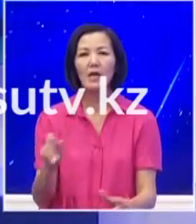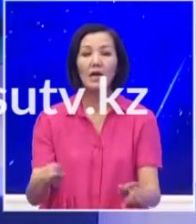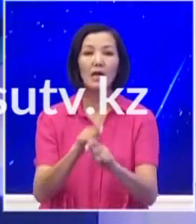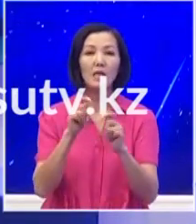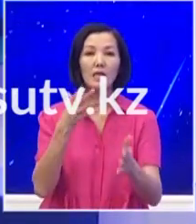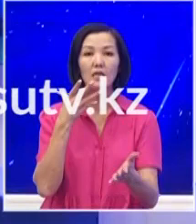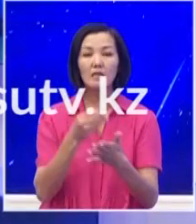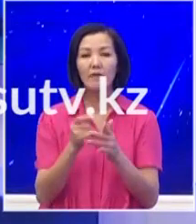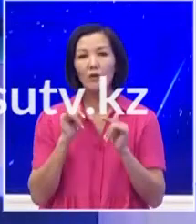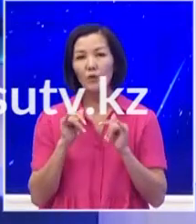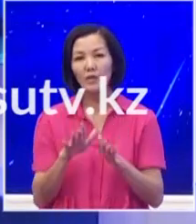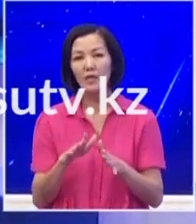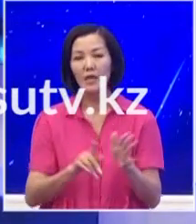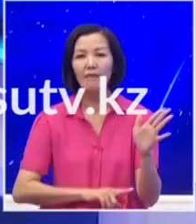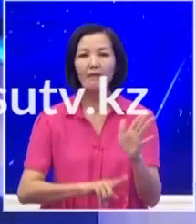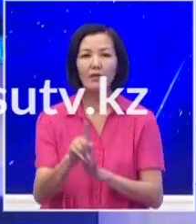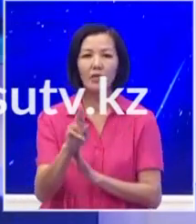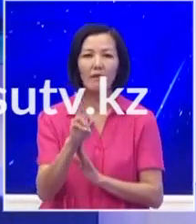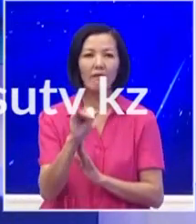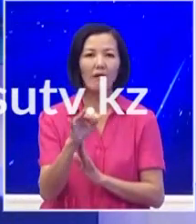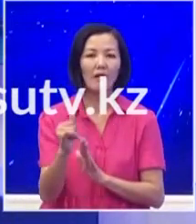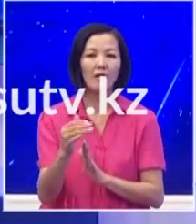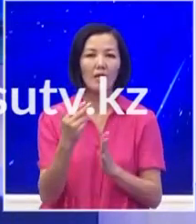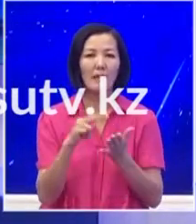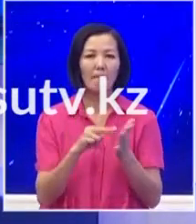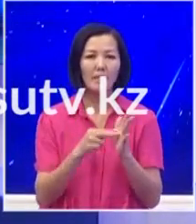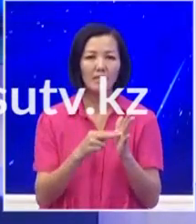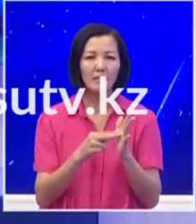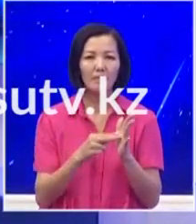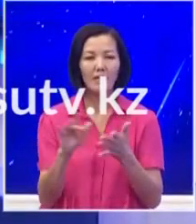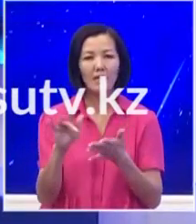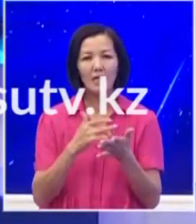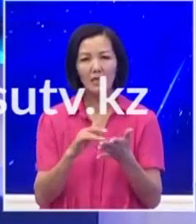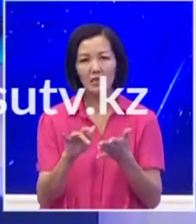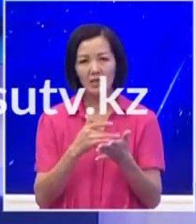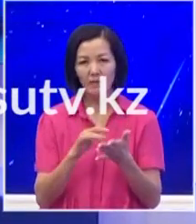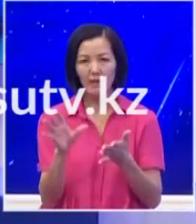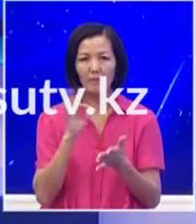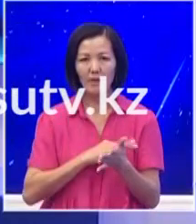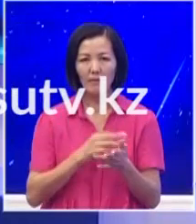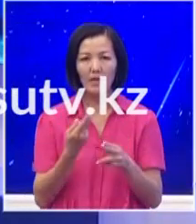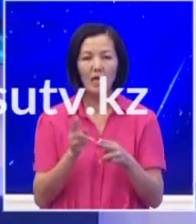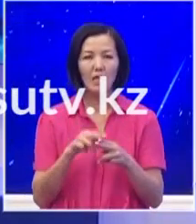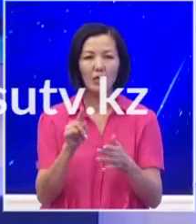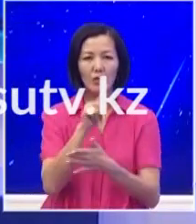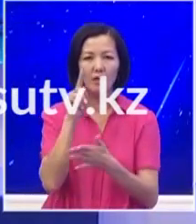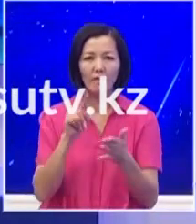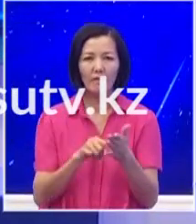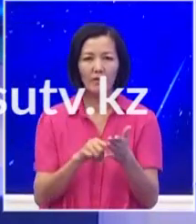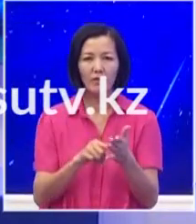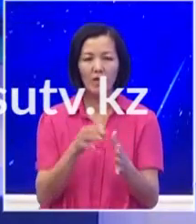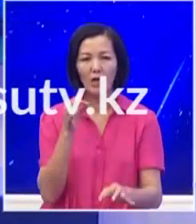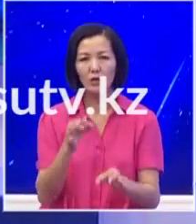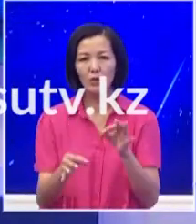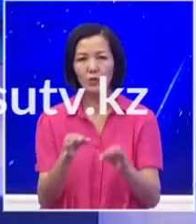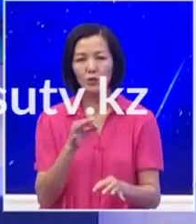Как открыть свое дело? С чего начать? Как составить бизнес-план и рассчитать рентабельность? На эти и другие вопросы бывших